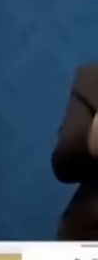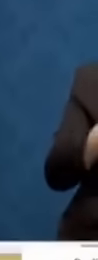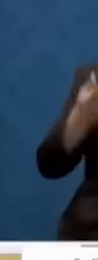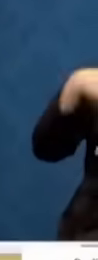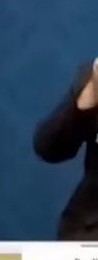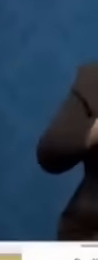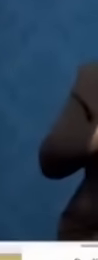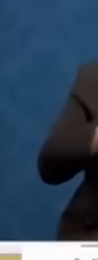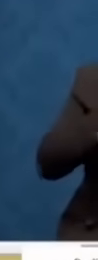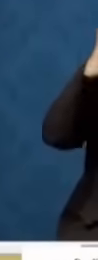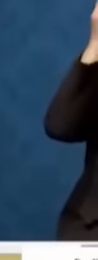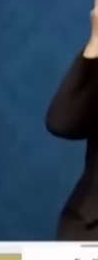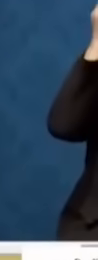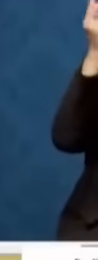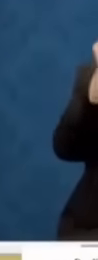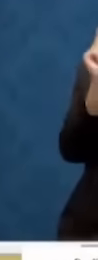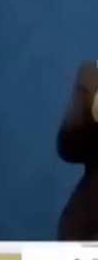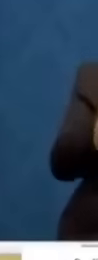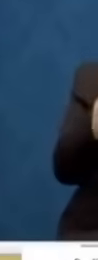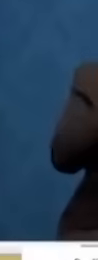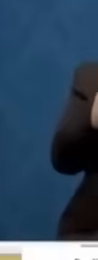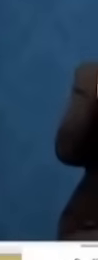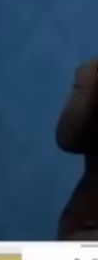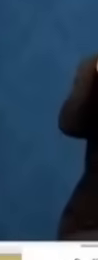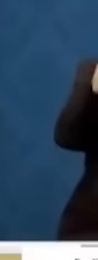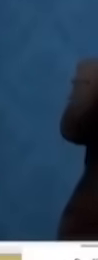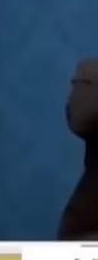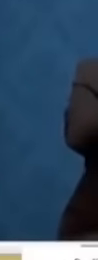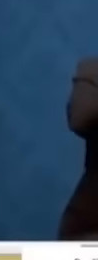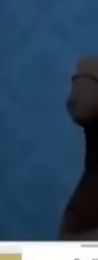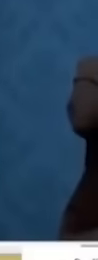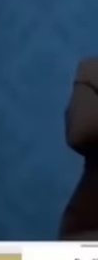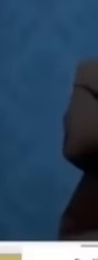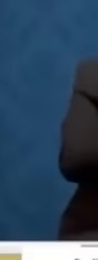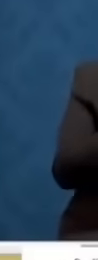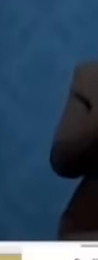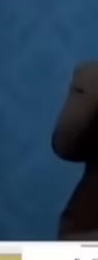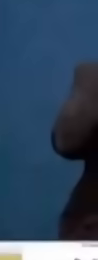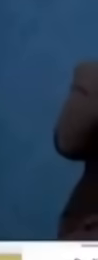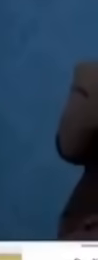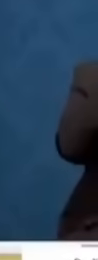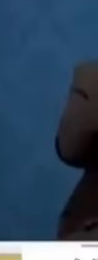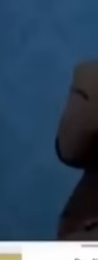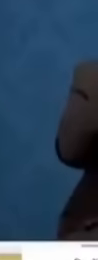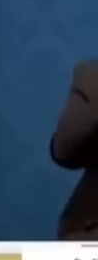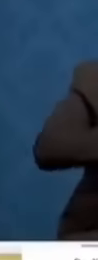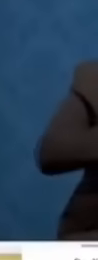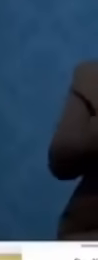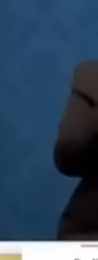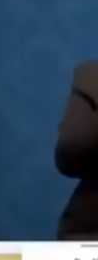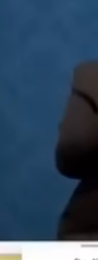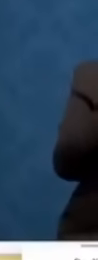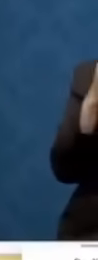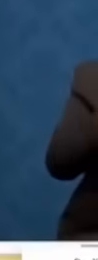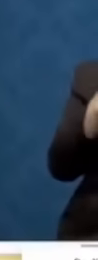านครับผมมีความเห็นว่าการพยายามตีความกฎหมายกันไปในลักษณะนี้จะก่อให้